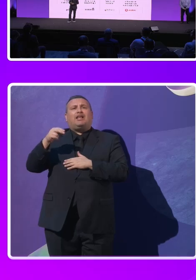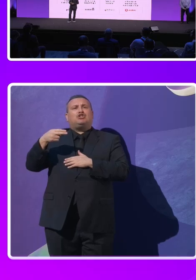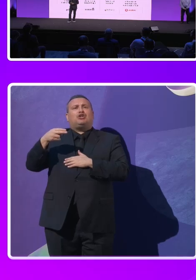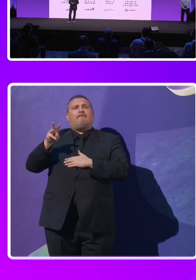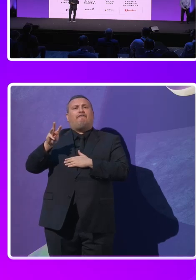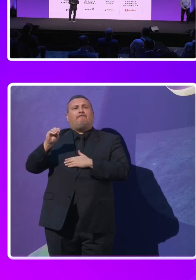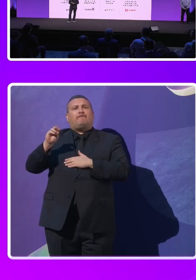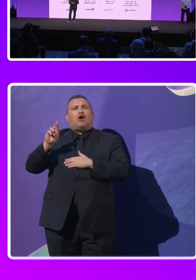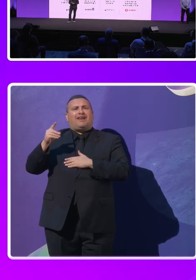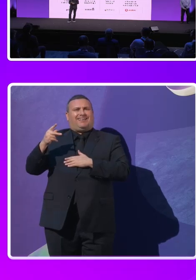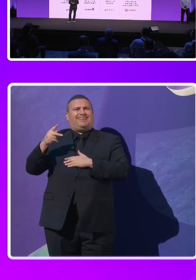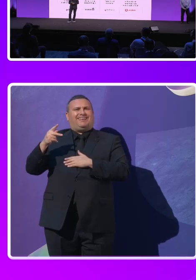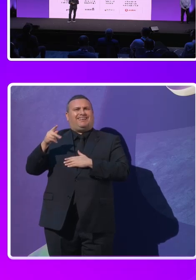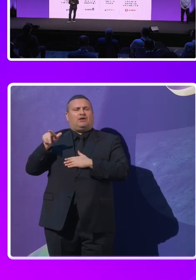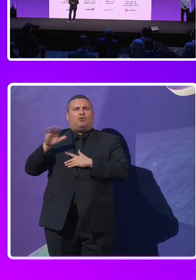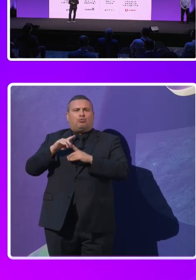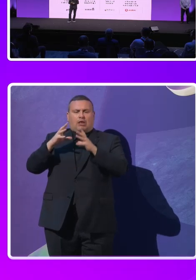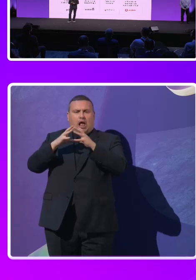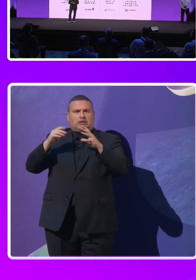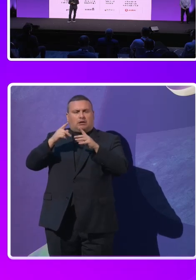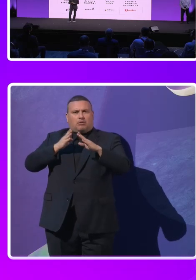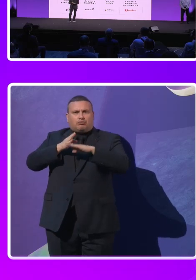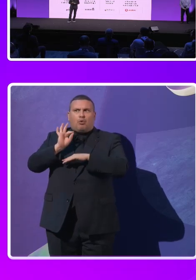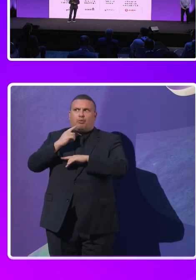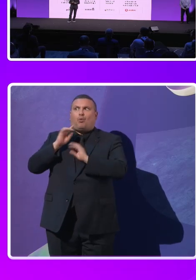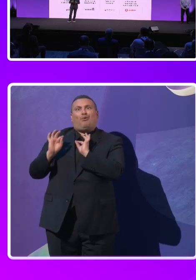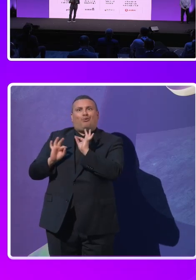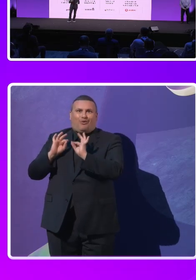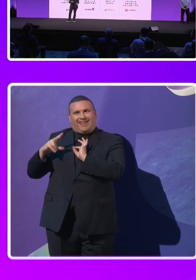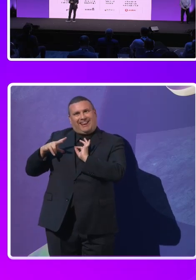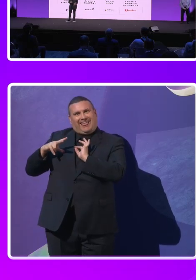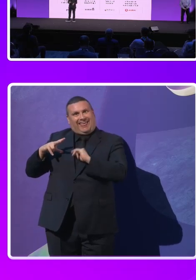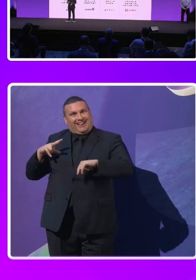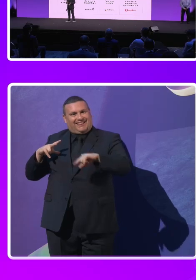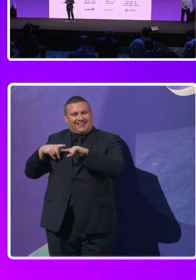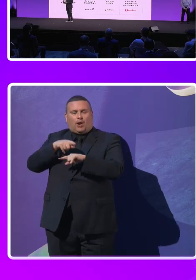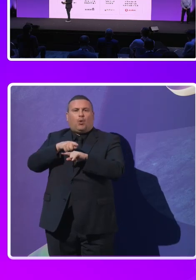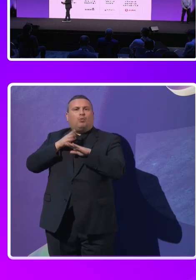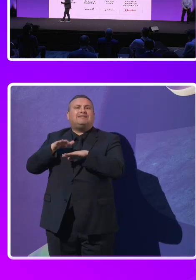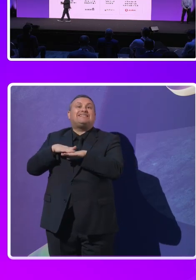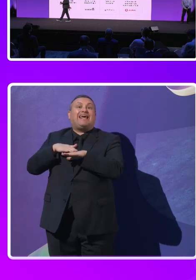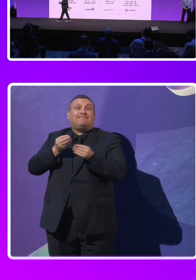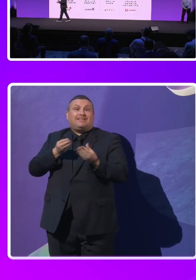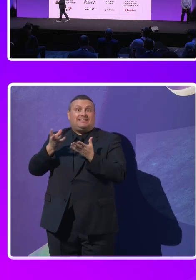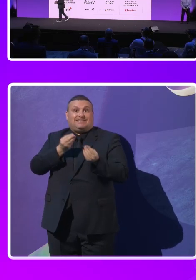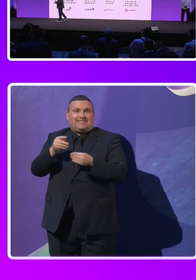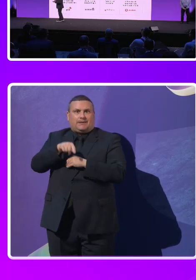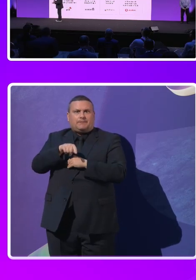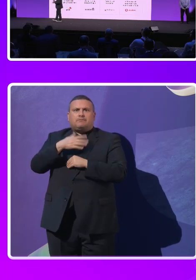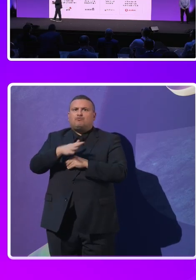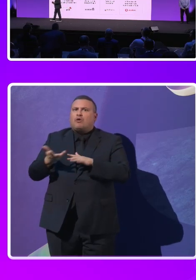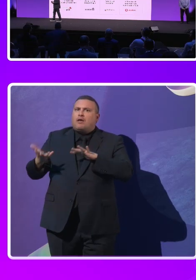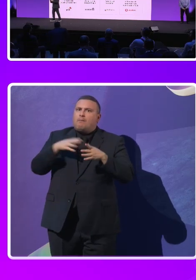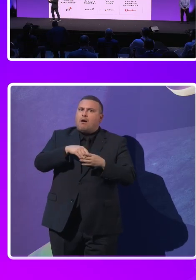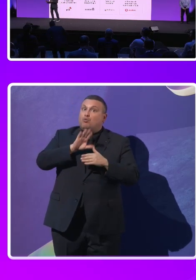soluzioni dedicate specifiche per il customer care loro non soltanto hanno usato questa tecnologia per creare delle